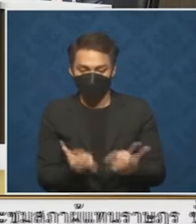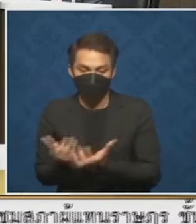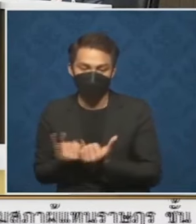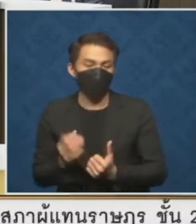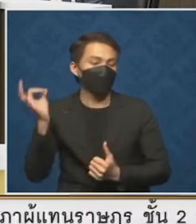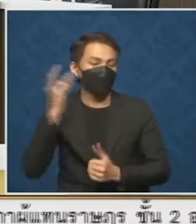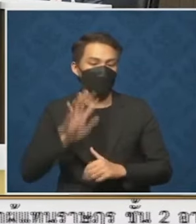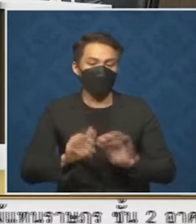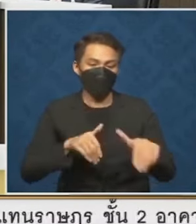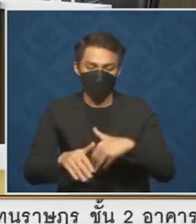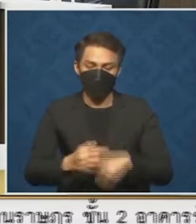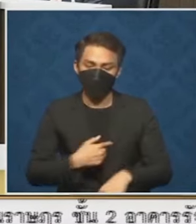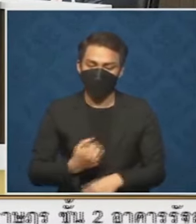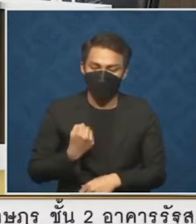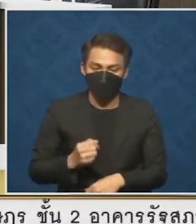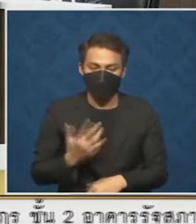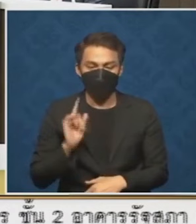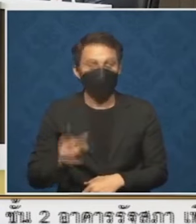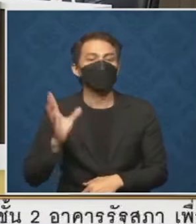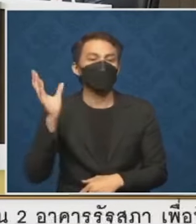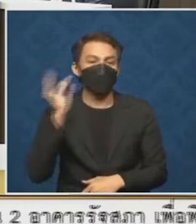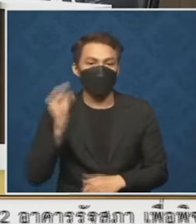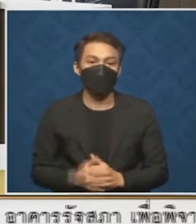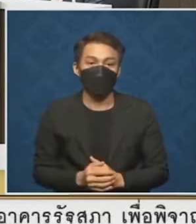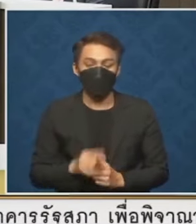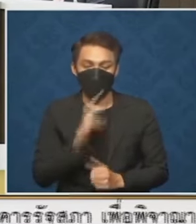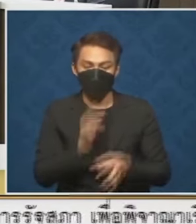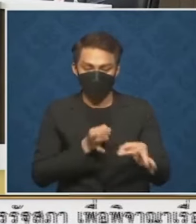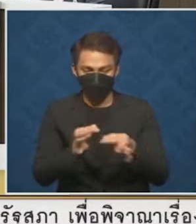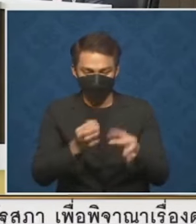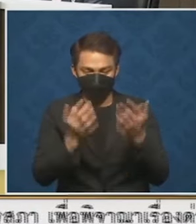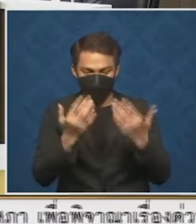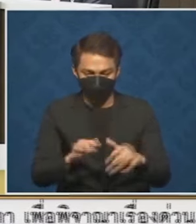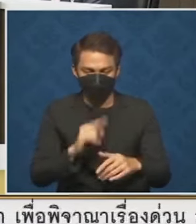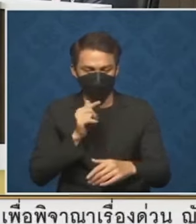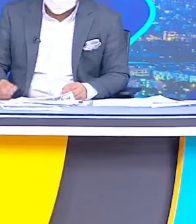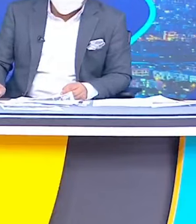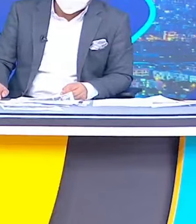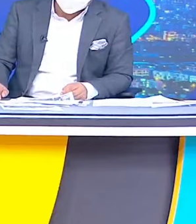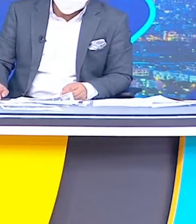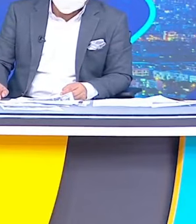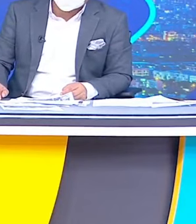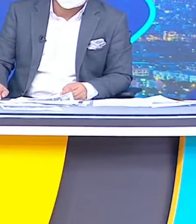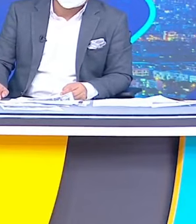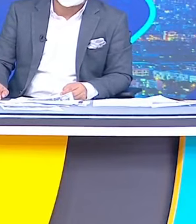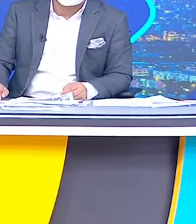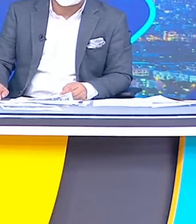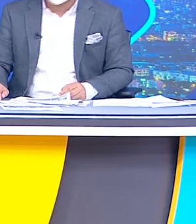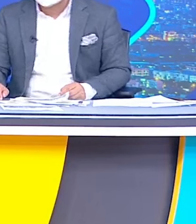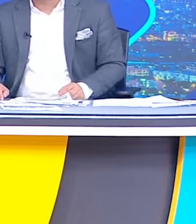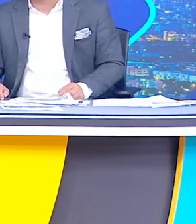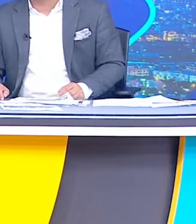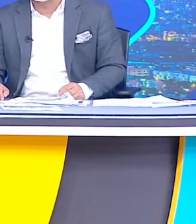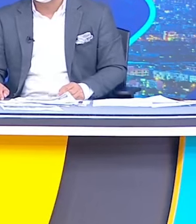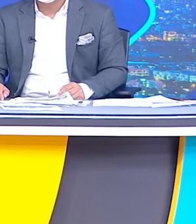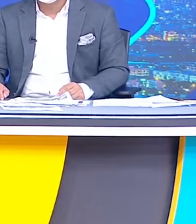จะให้ผูกคอตายนะเอาไปโชว์ในสภาด้วย ค่ะค่ะ แต่การอภิปรายของพลตำรวจเอกเสรีพิสุทธิ์บางช่วงก็